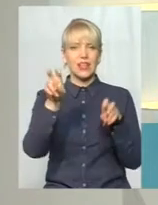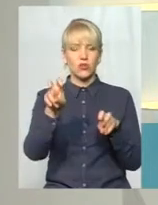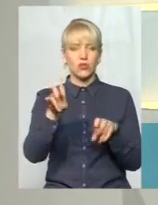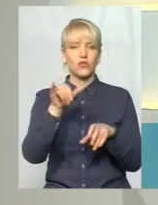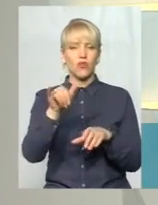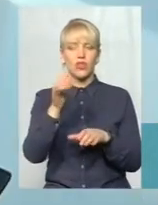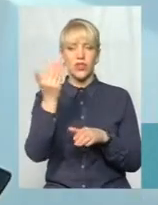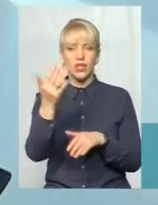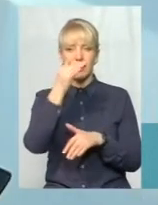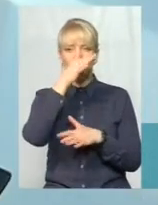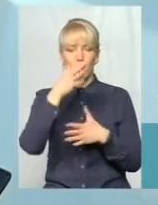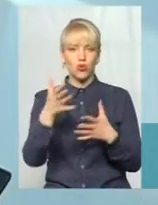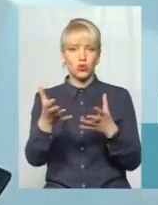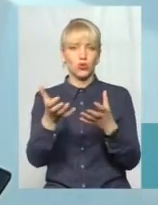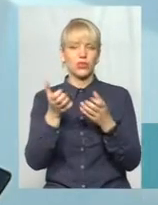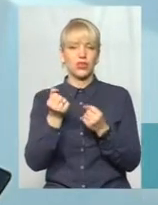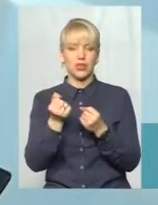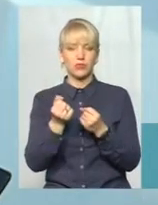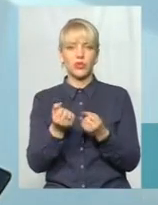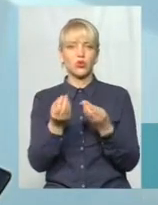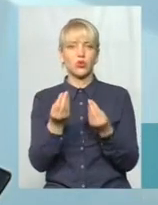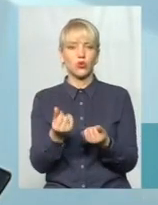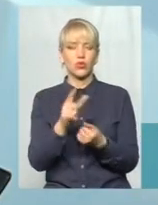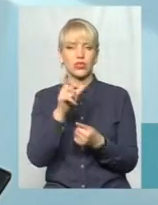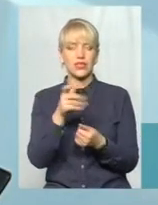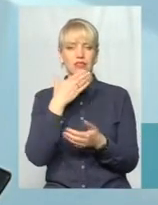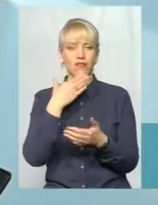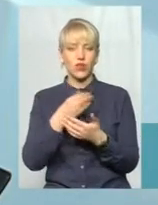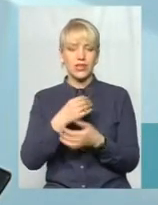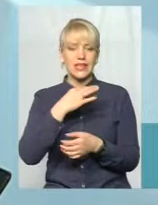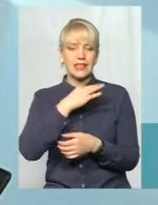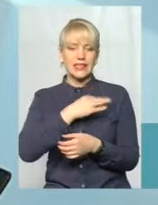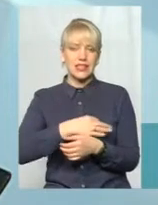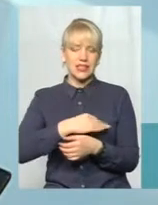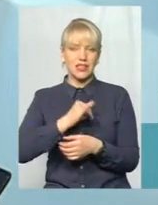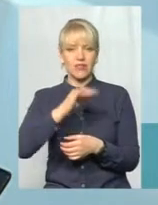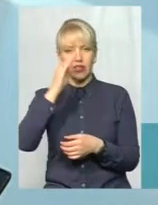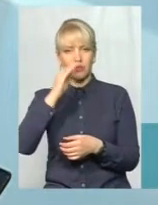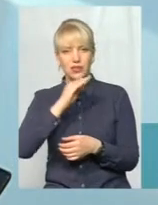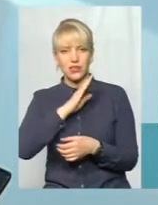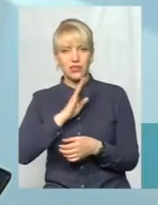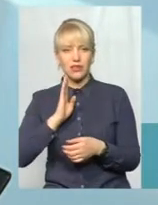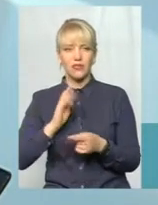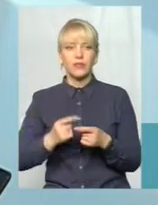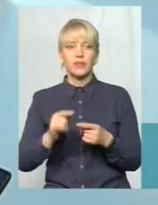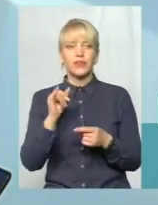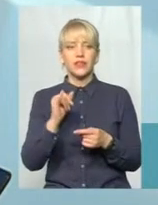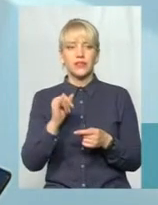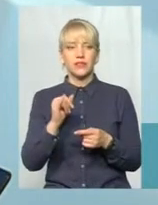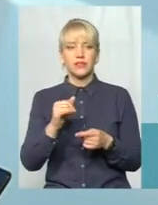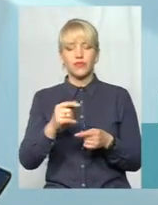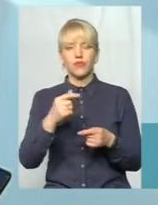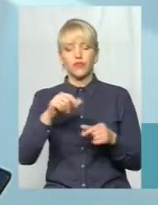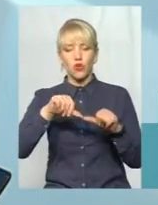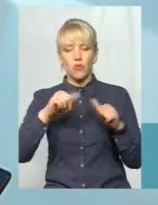синів, за чоловіків своїх, не мають можливості оформити якісь інші пільги. Про це ми, звичайно, не будемо говорити, це не так. Я в